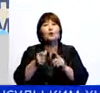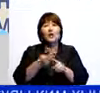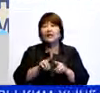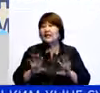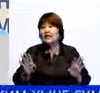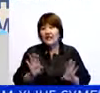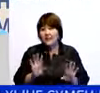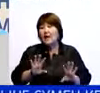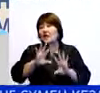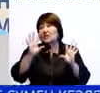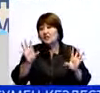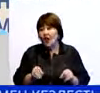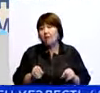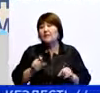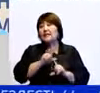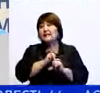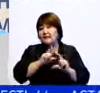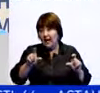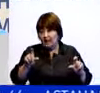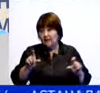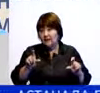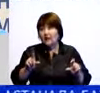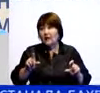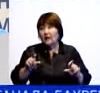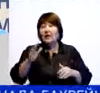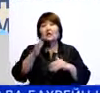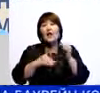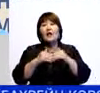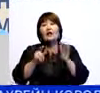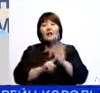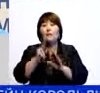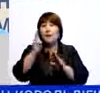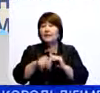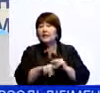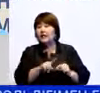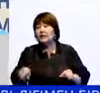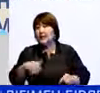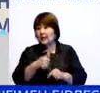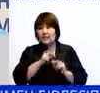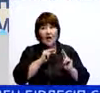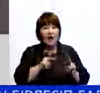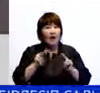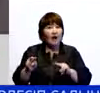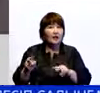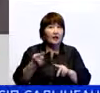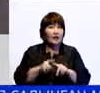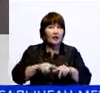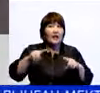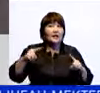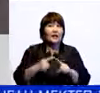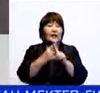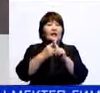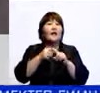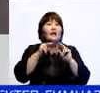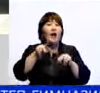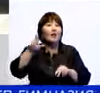емес, жалпы нысанды салынғаннан бастап біткенше дейін негізінен қадағалайтын авторлық техникалық